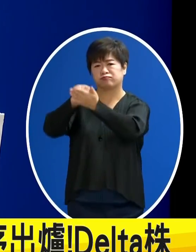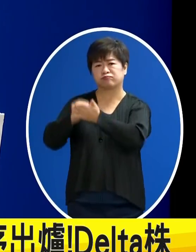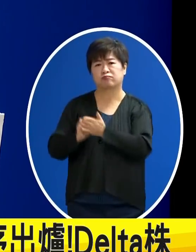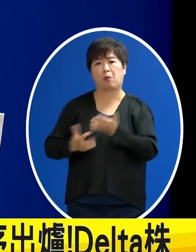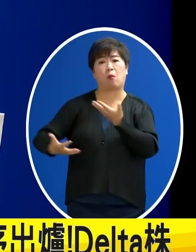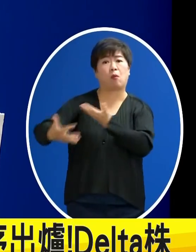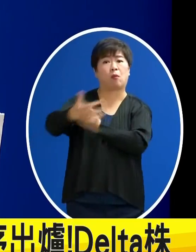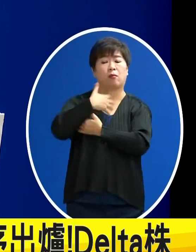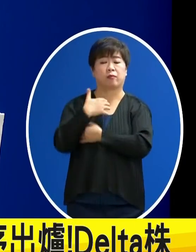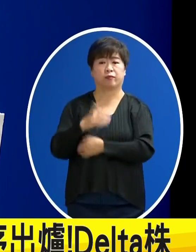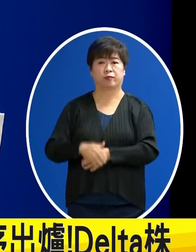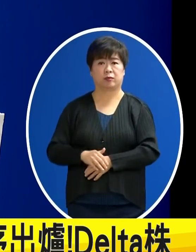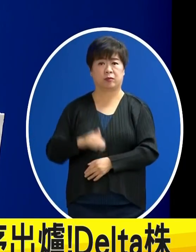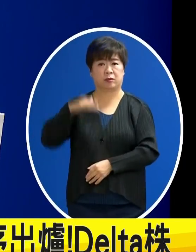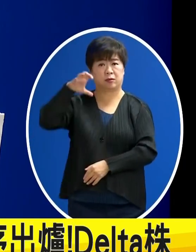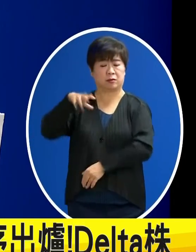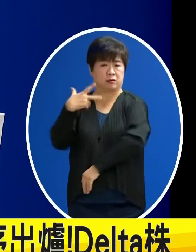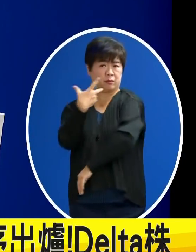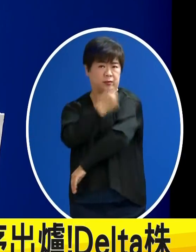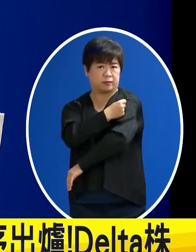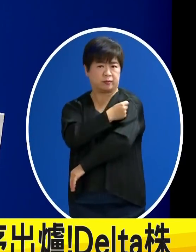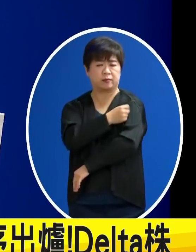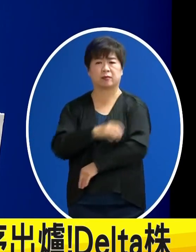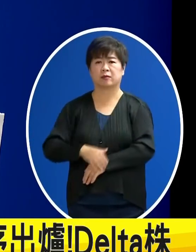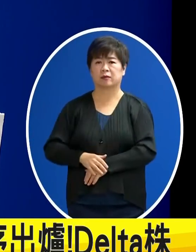以高端在